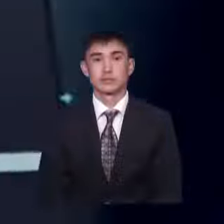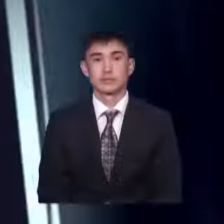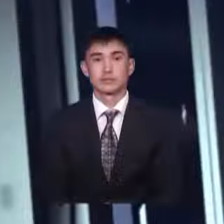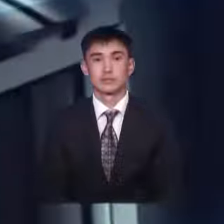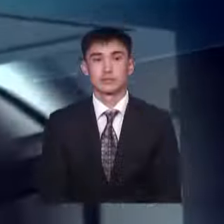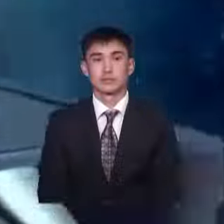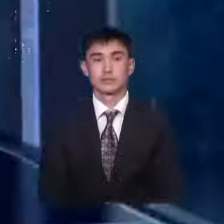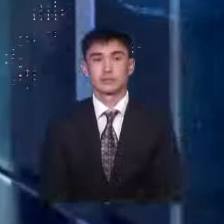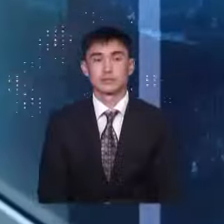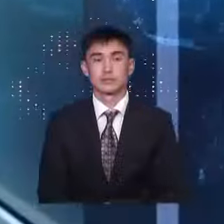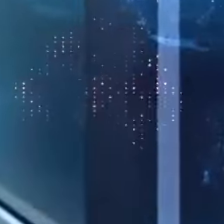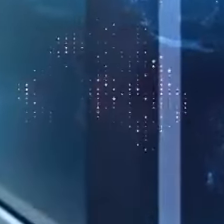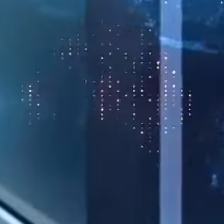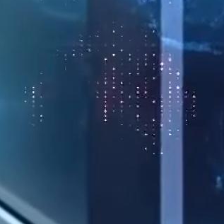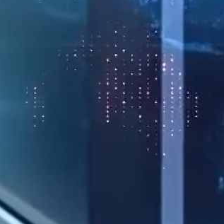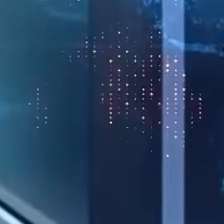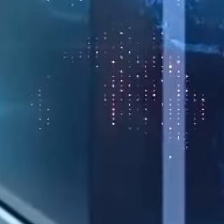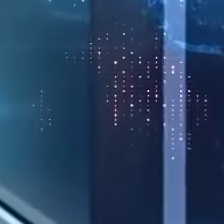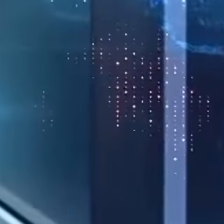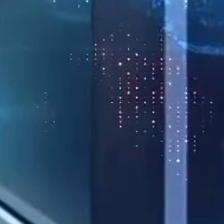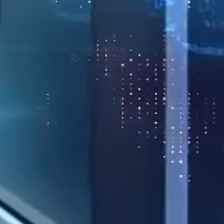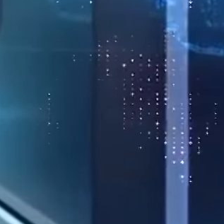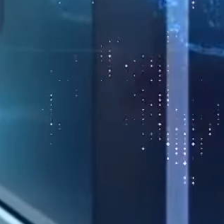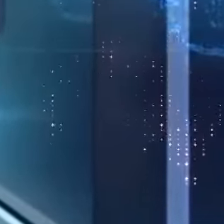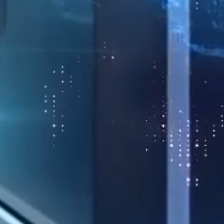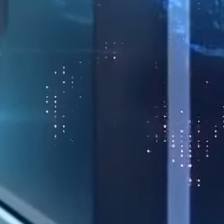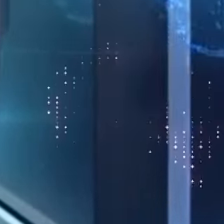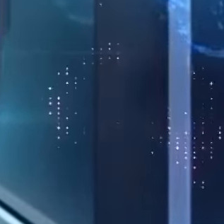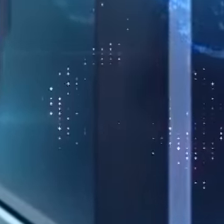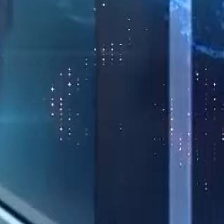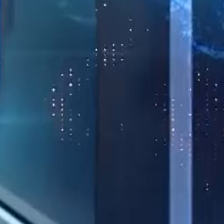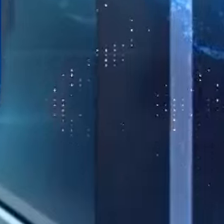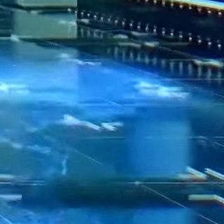Камила Тынштай, Бекжан Кенжебай, Жетісу телерадиокомпаниясы, Қонаев.